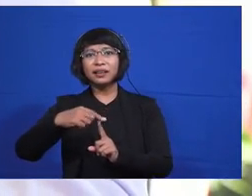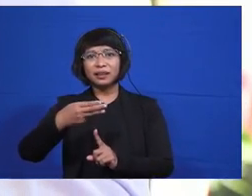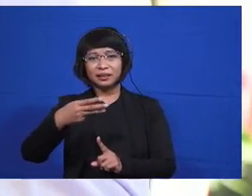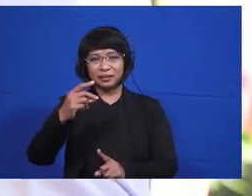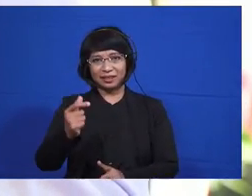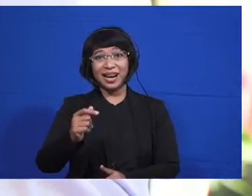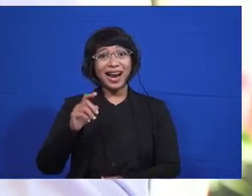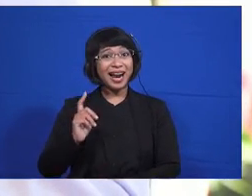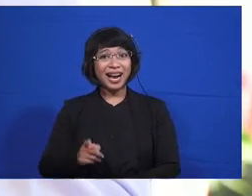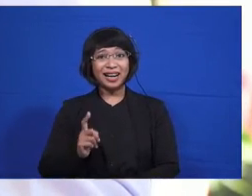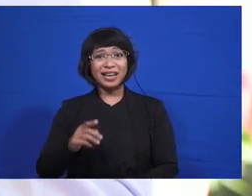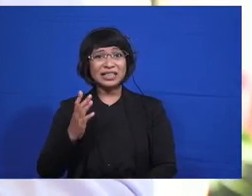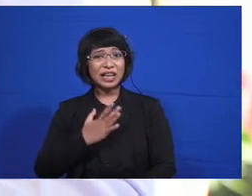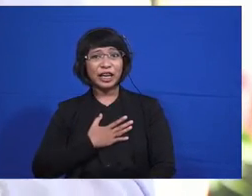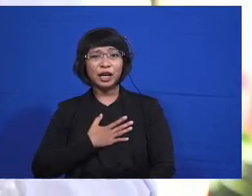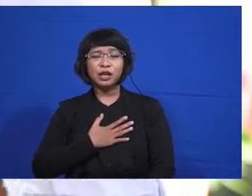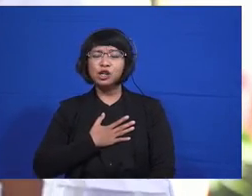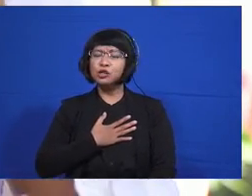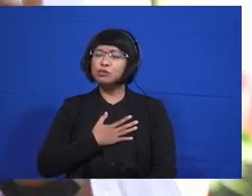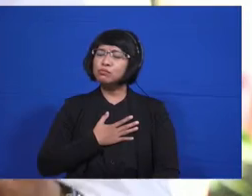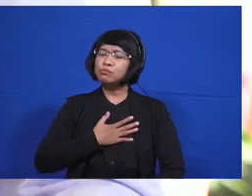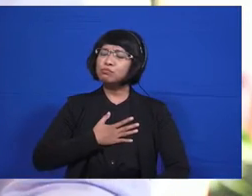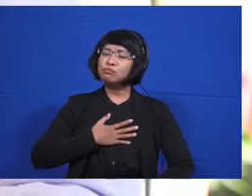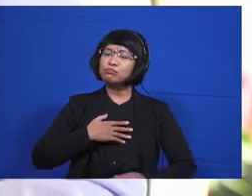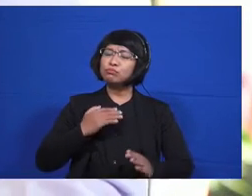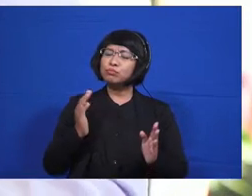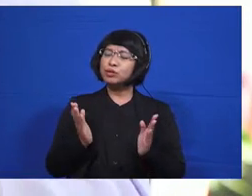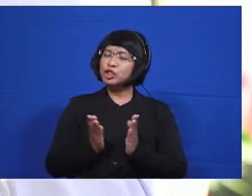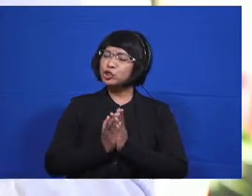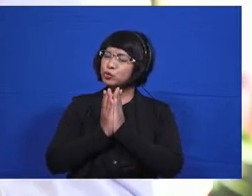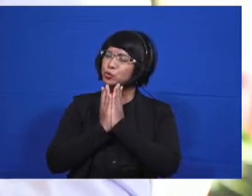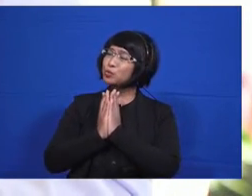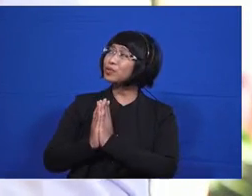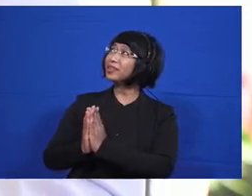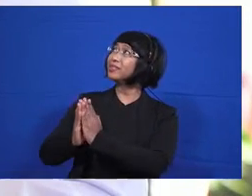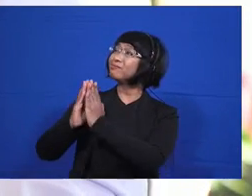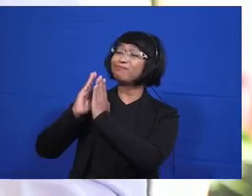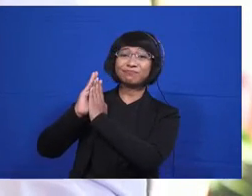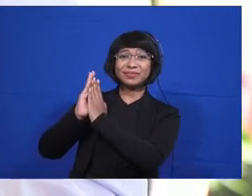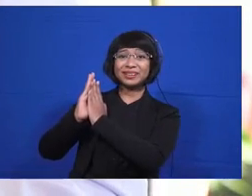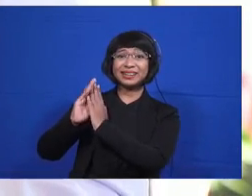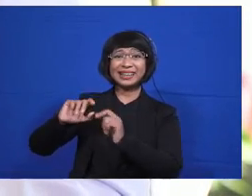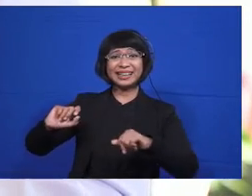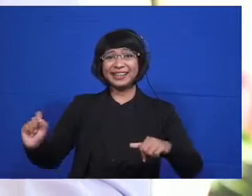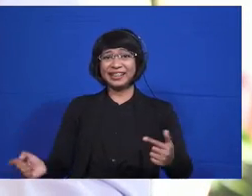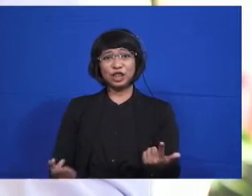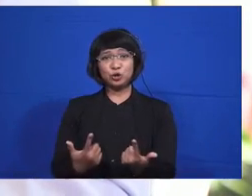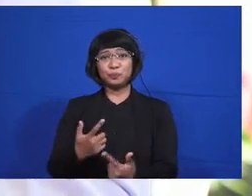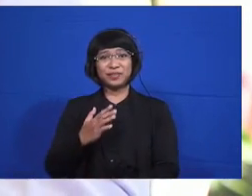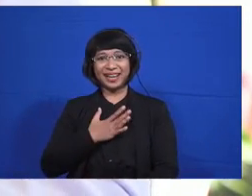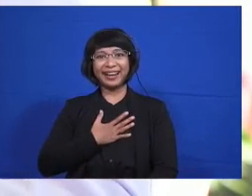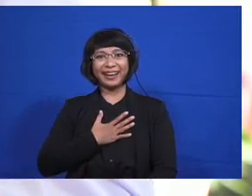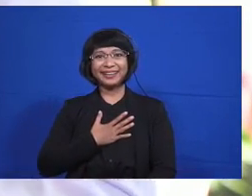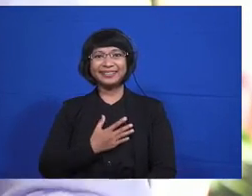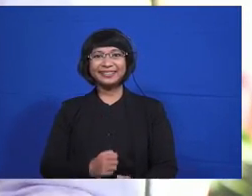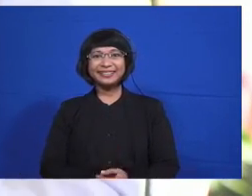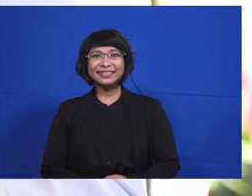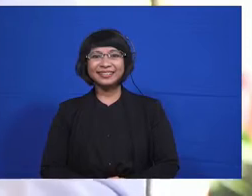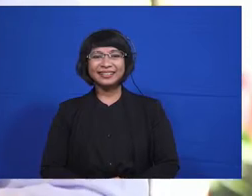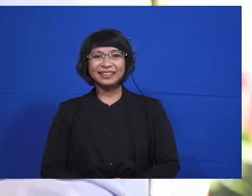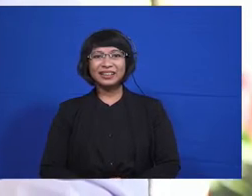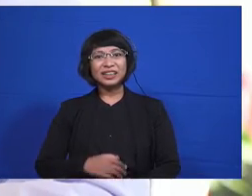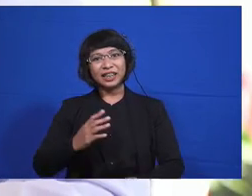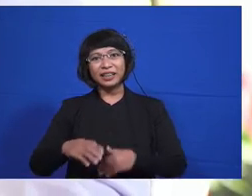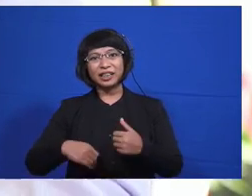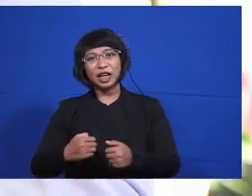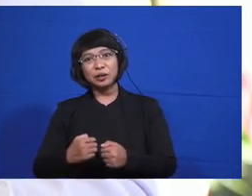saya. Saya ingin mensyukuri, saya sudah bersyukur dengan hidup saya, dan rasa syukur saya ingin saya jalani dengan apa pelayanan yang